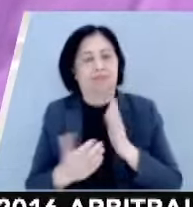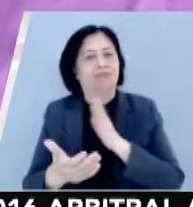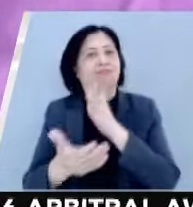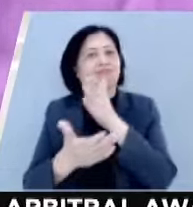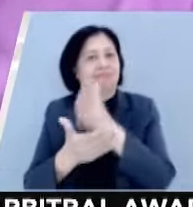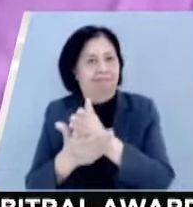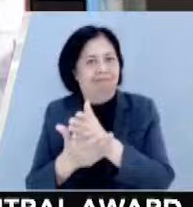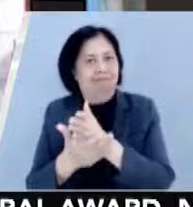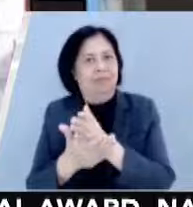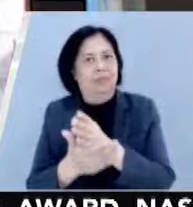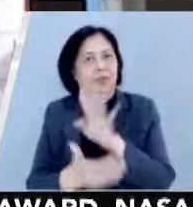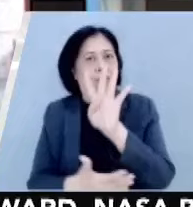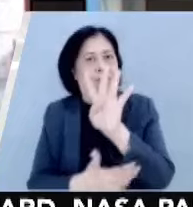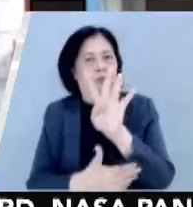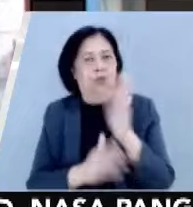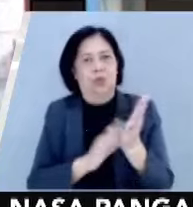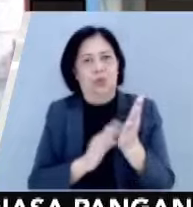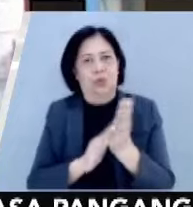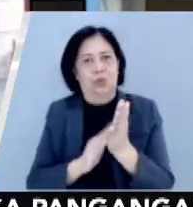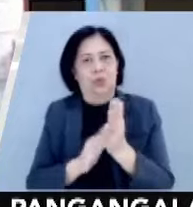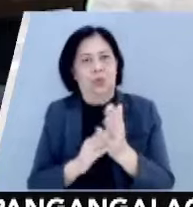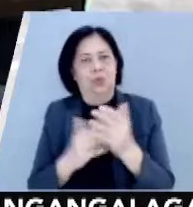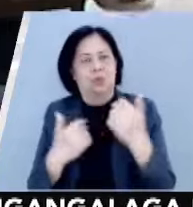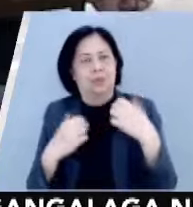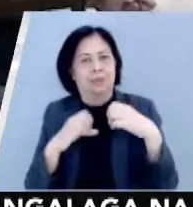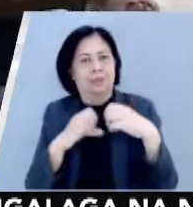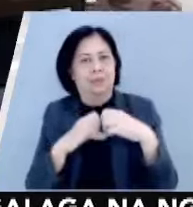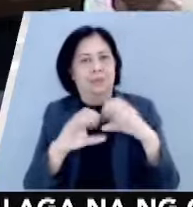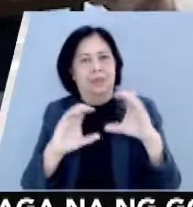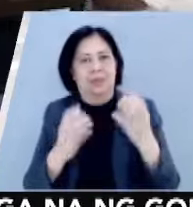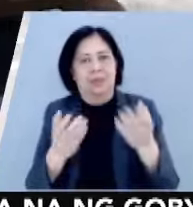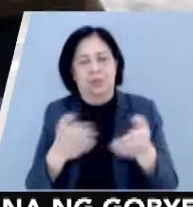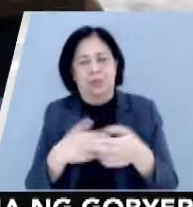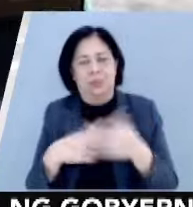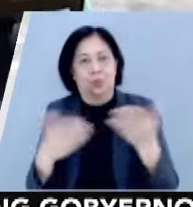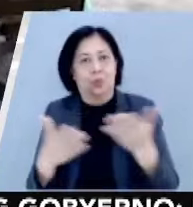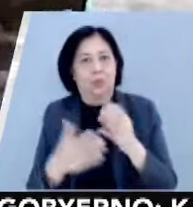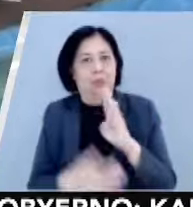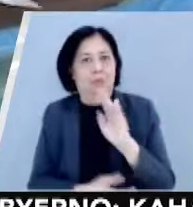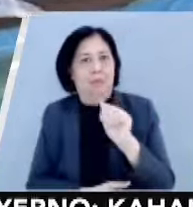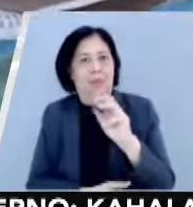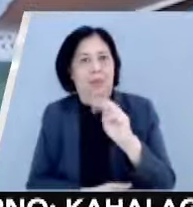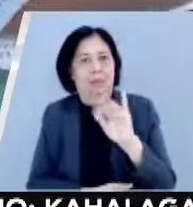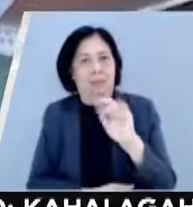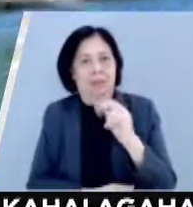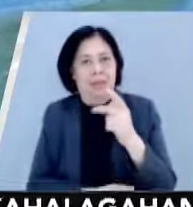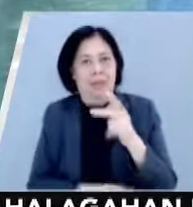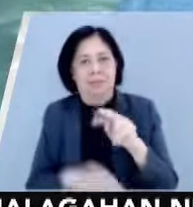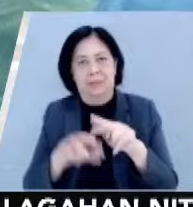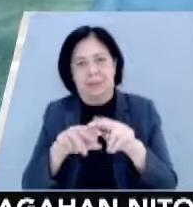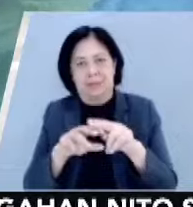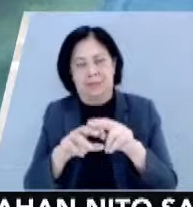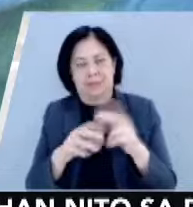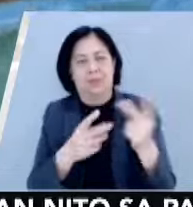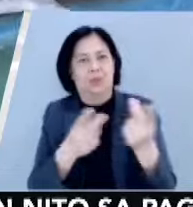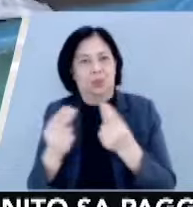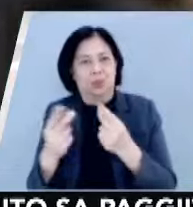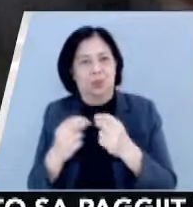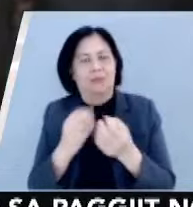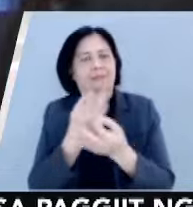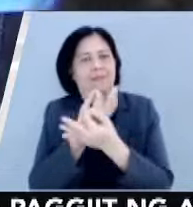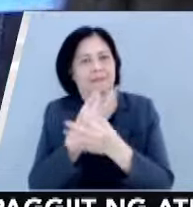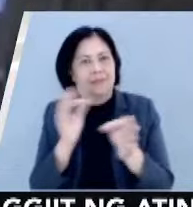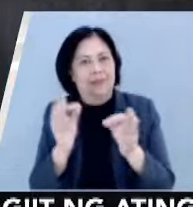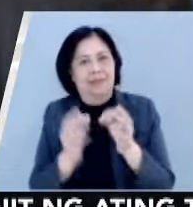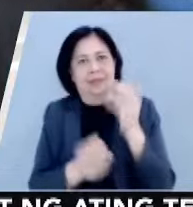na paaralan na may Kapuso Classroom sa Bayambang sa Pangasinan at nagsagawa ng libreng dental